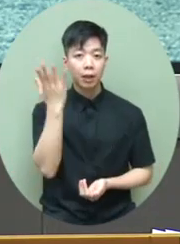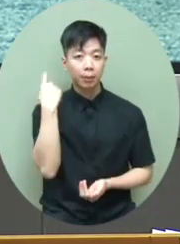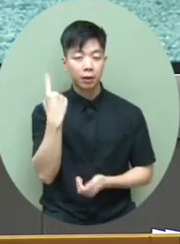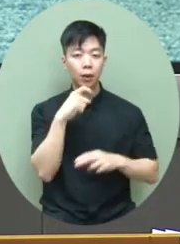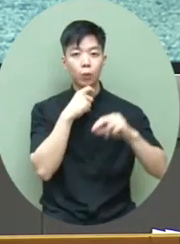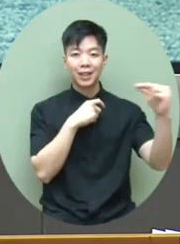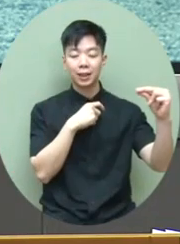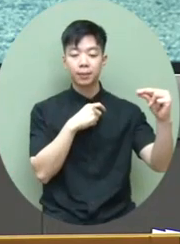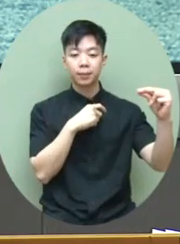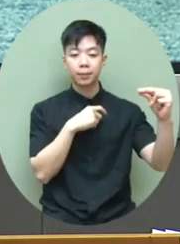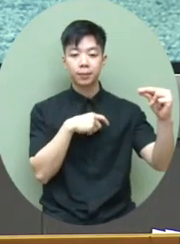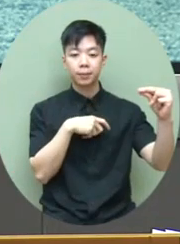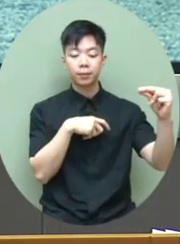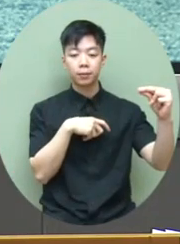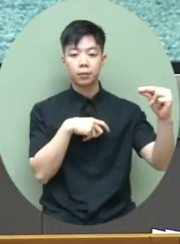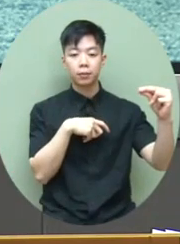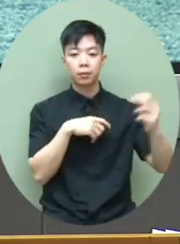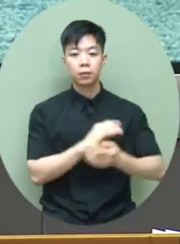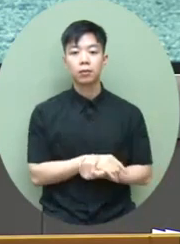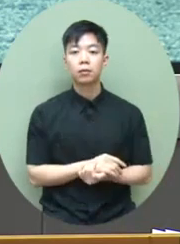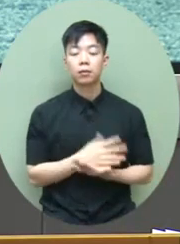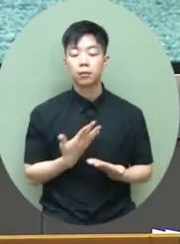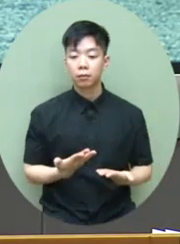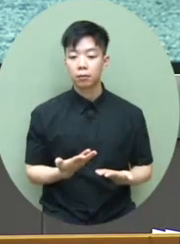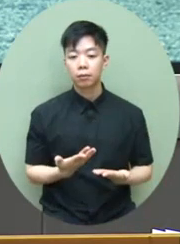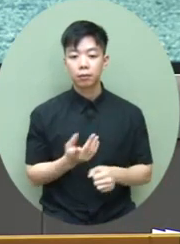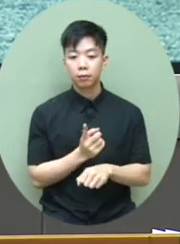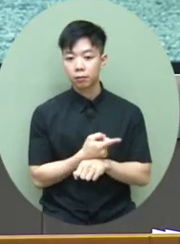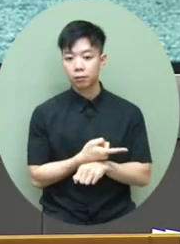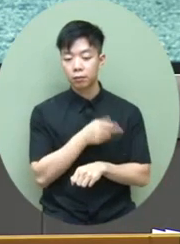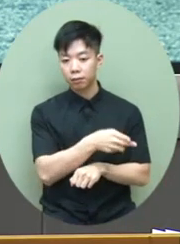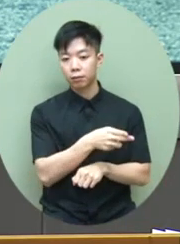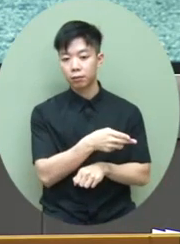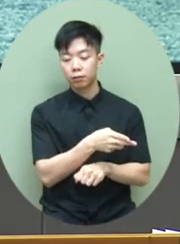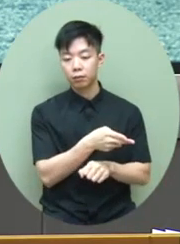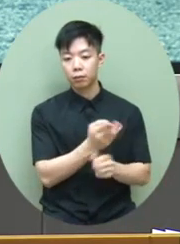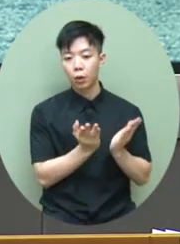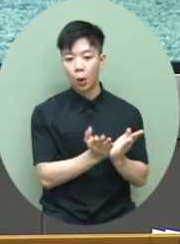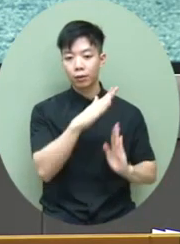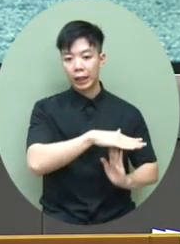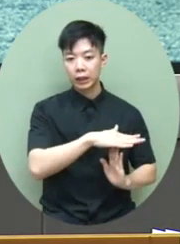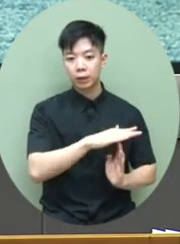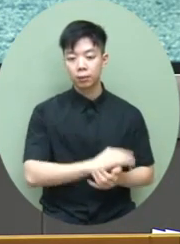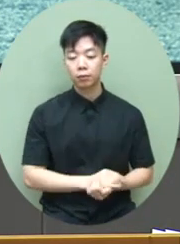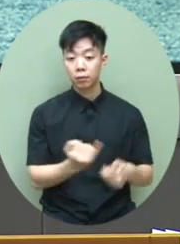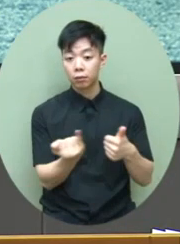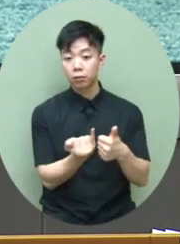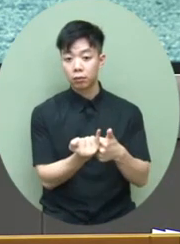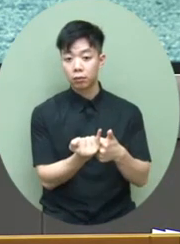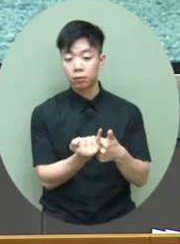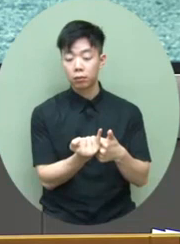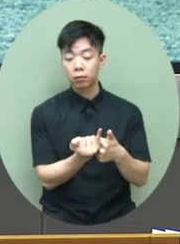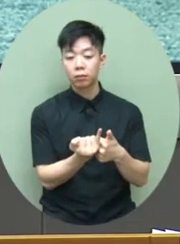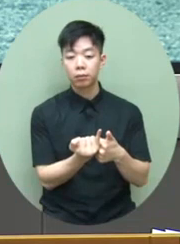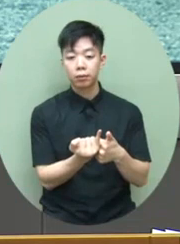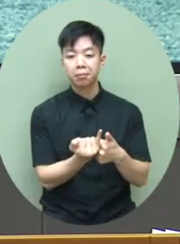啦，咁我哋係暫時叫佢哋停咗，同埋係嗰啲學生要接